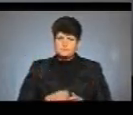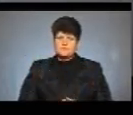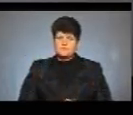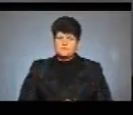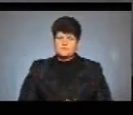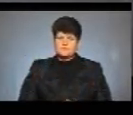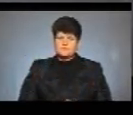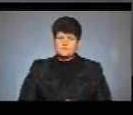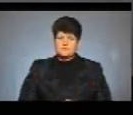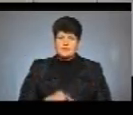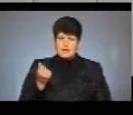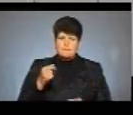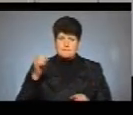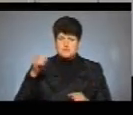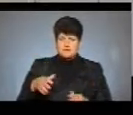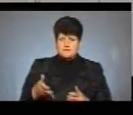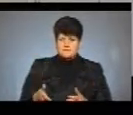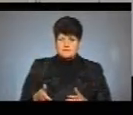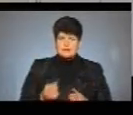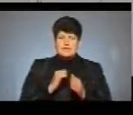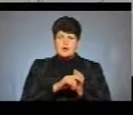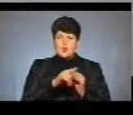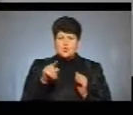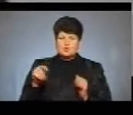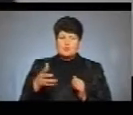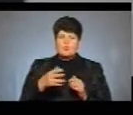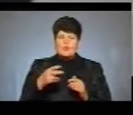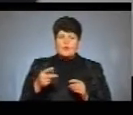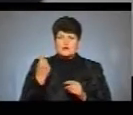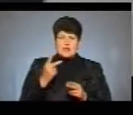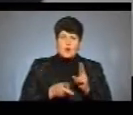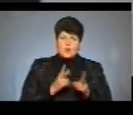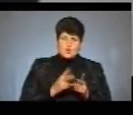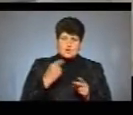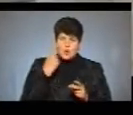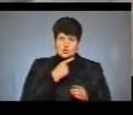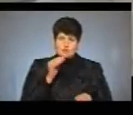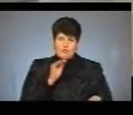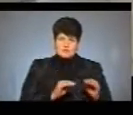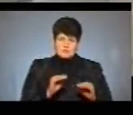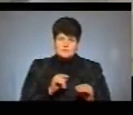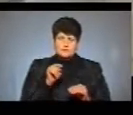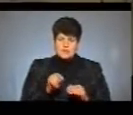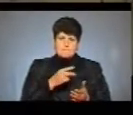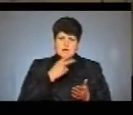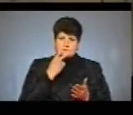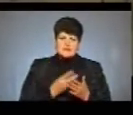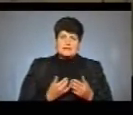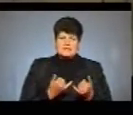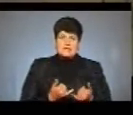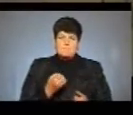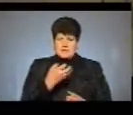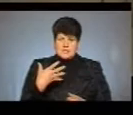і туалетні бачки. На кожному поверсі 1 кухня для особового складу. Вона передбачена для